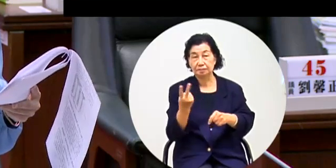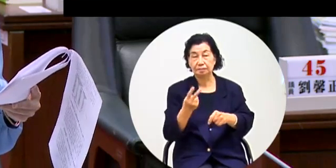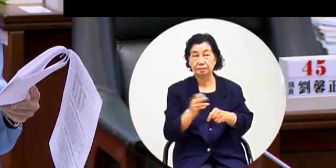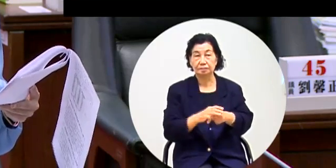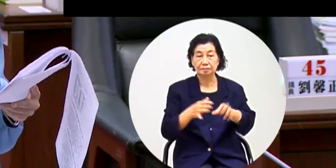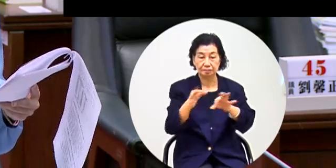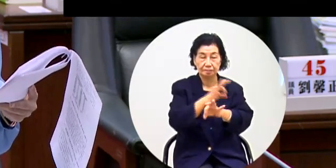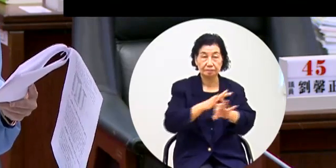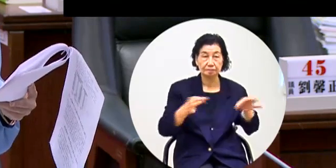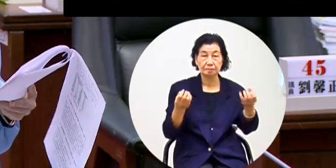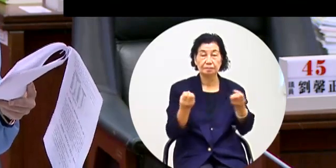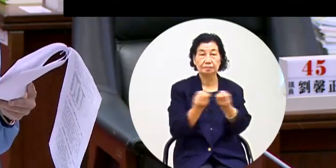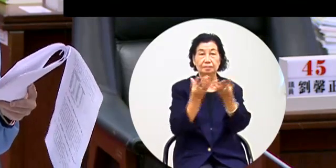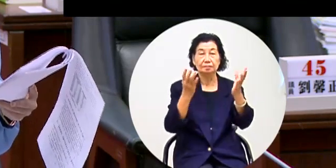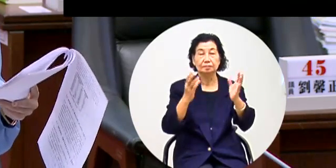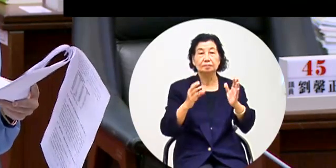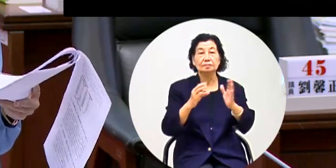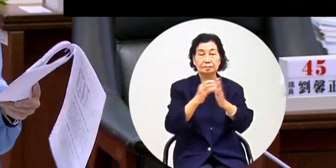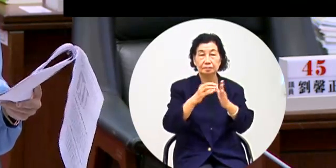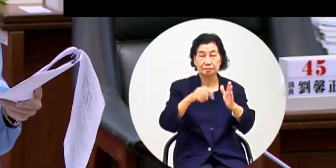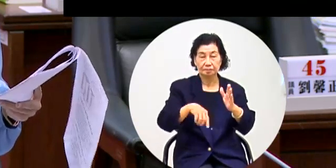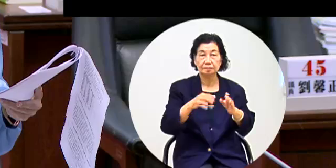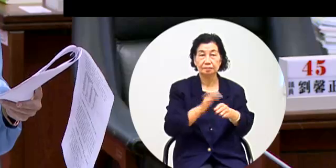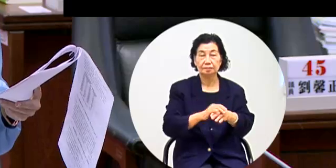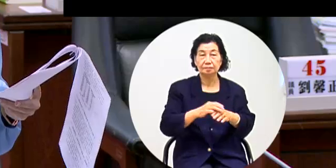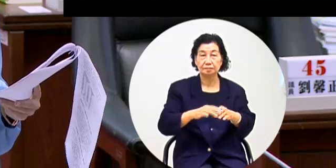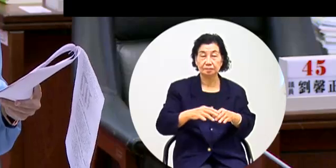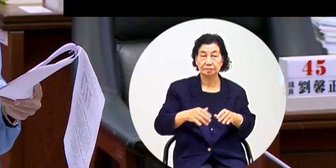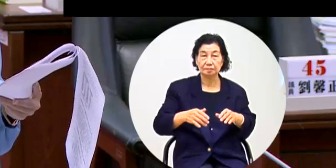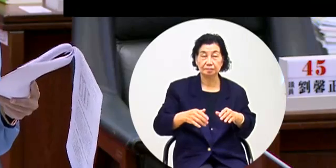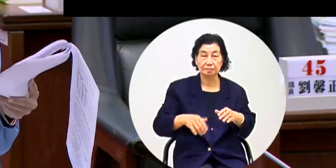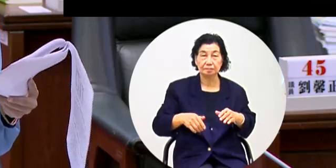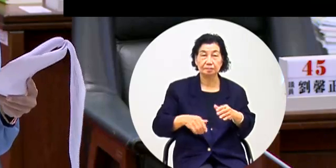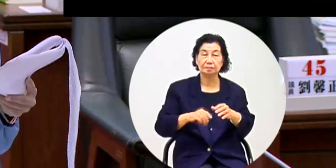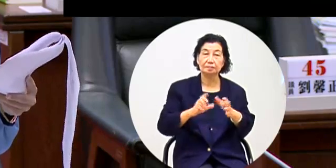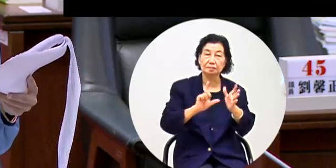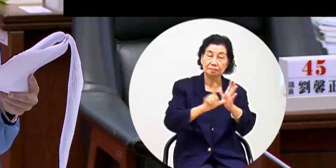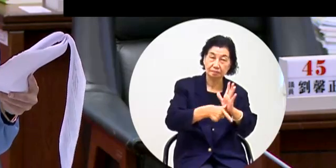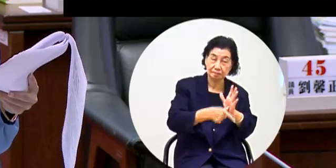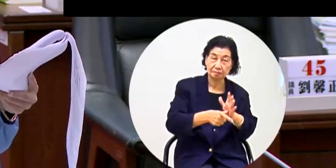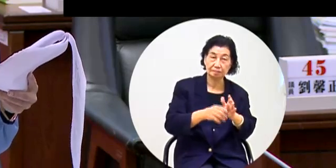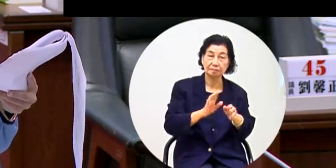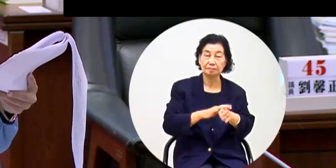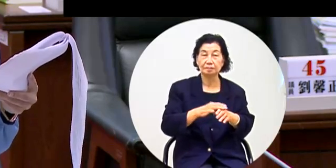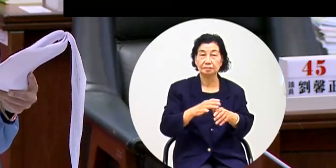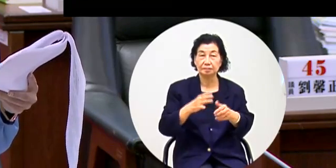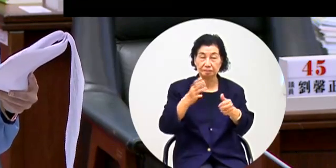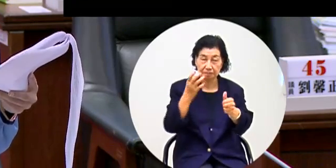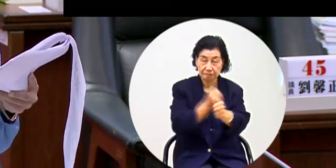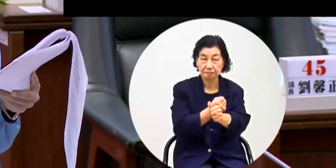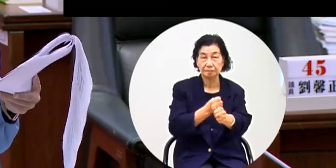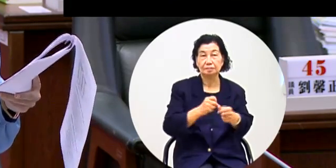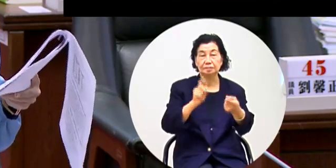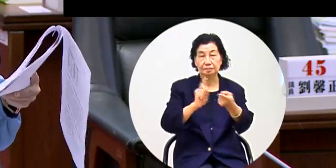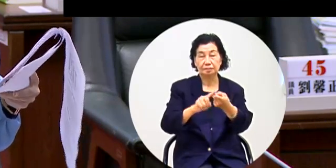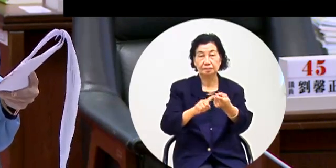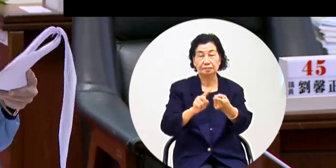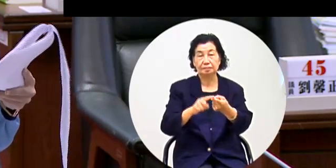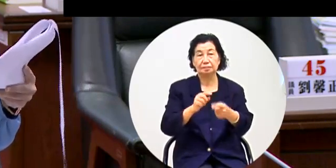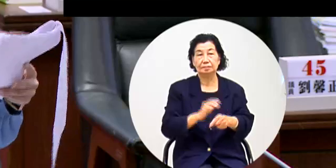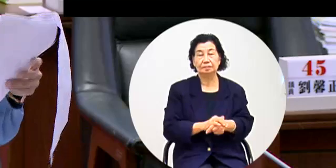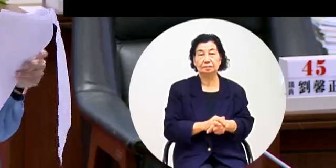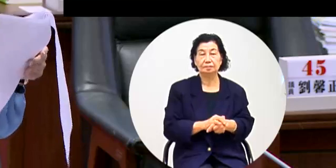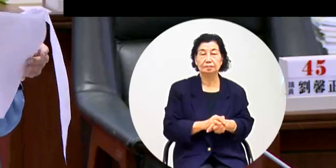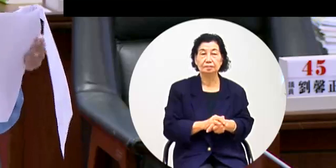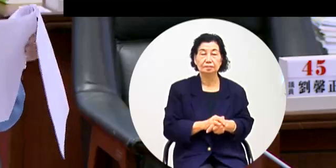的啦。好，时间点抓的稍微准确，应该是经发局啦。你是局长，我是不是给你就蒙着嘞？哈，你认为就是说